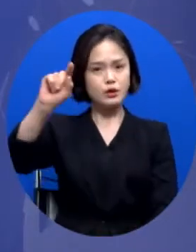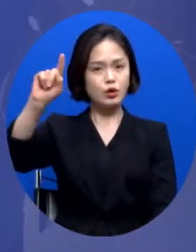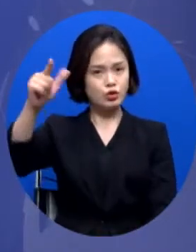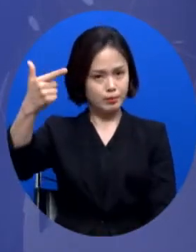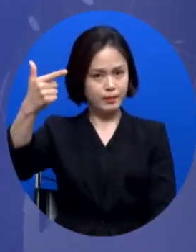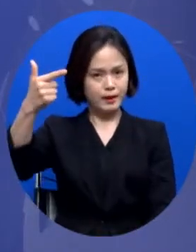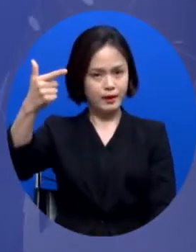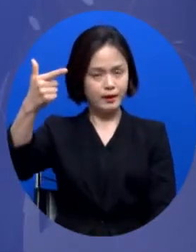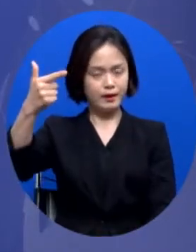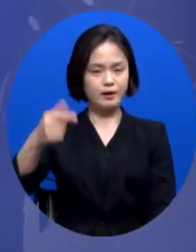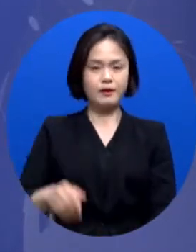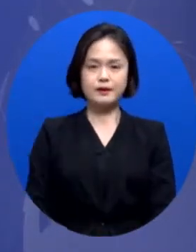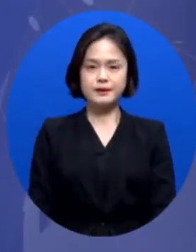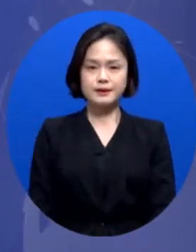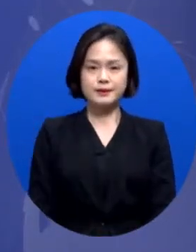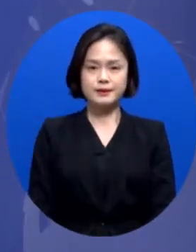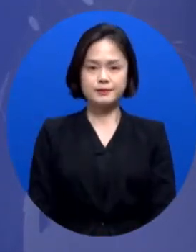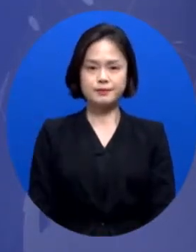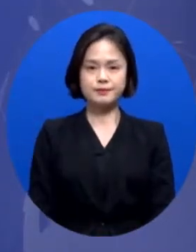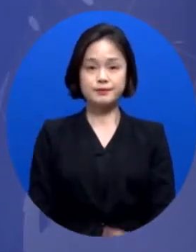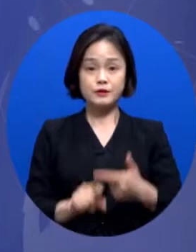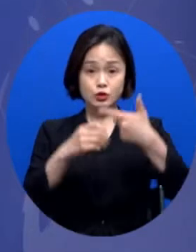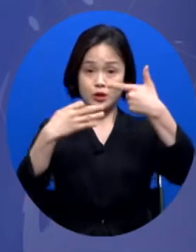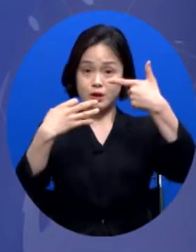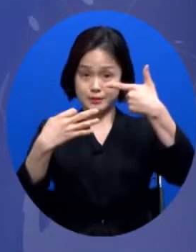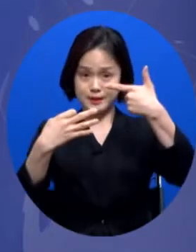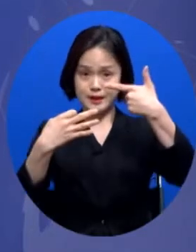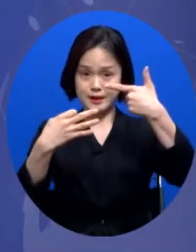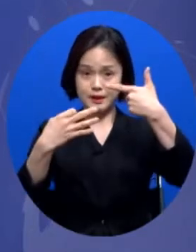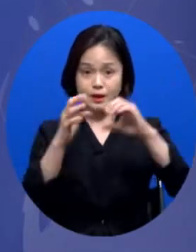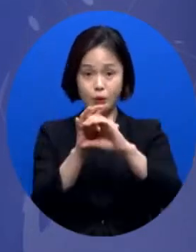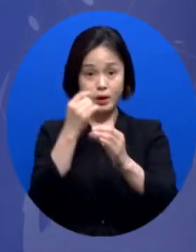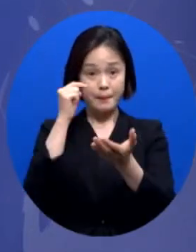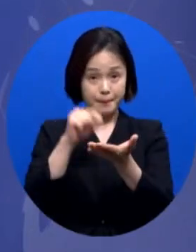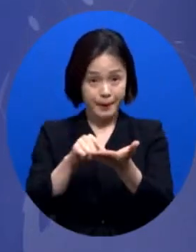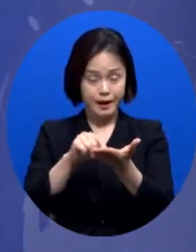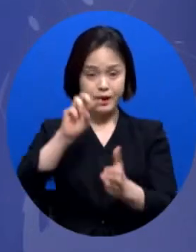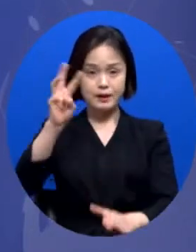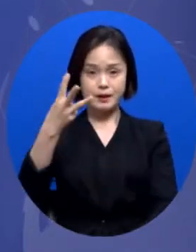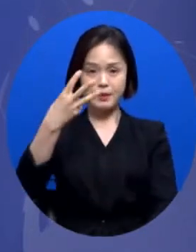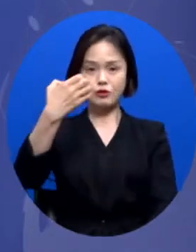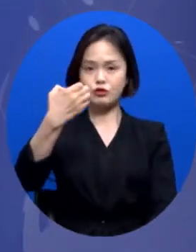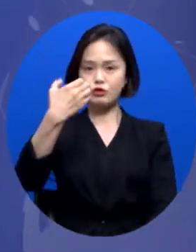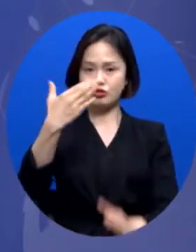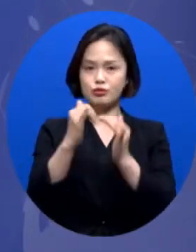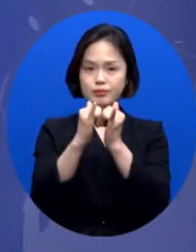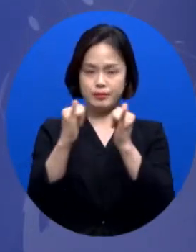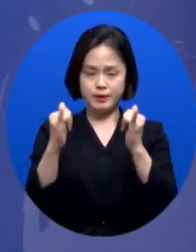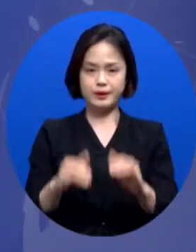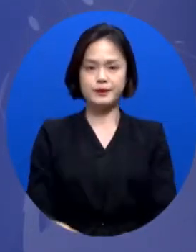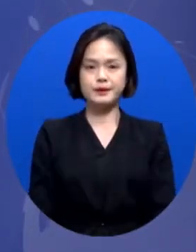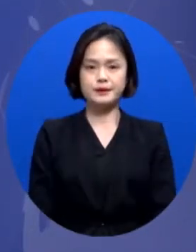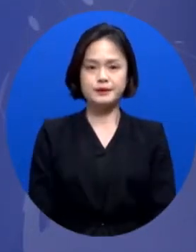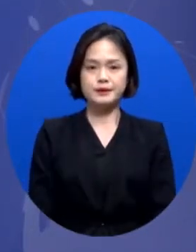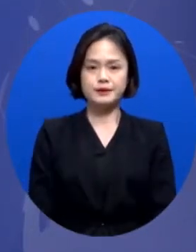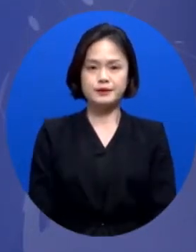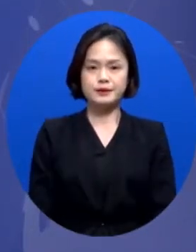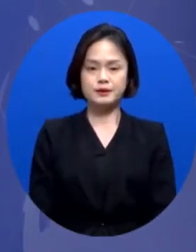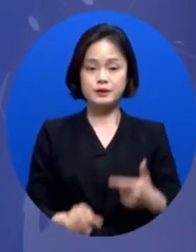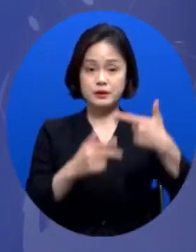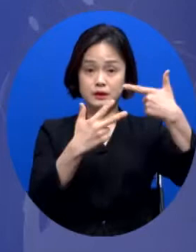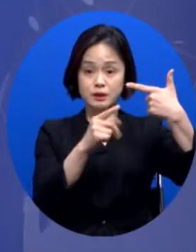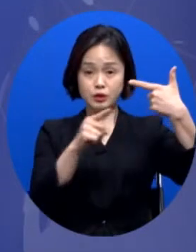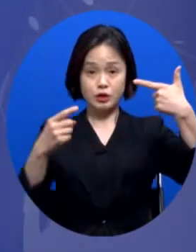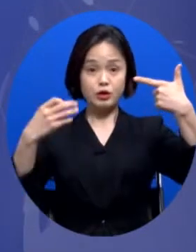계속 오갔는데요. 14일 0시 기준 코로나19 신규 확진자 수는 399명입니다. 지난 7일부터 13일